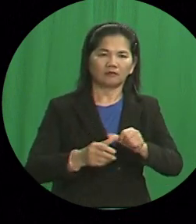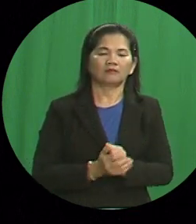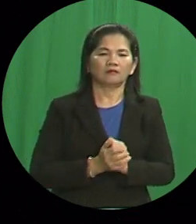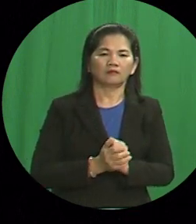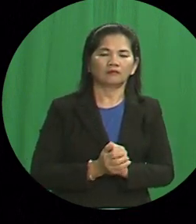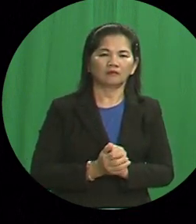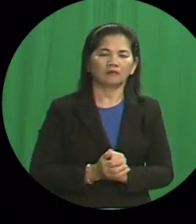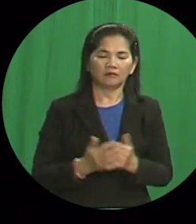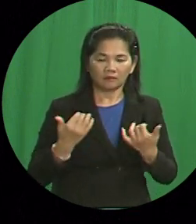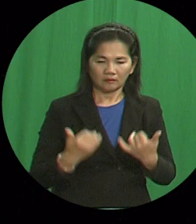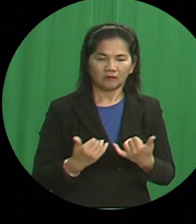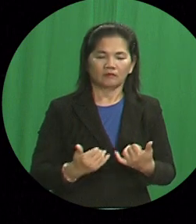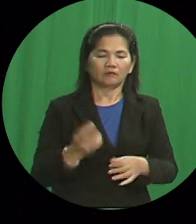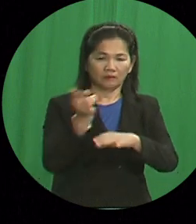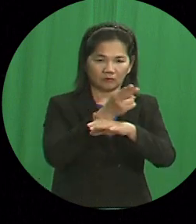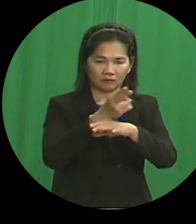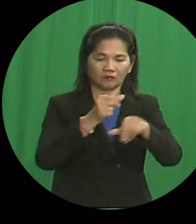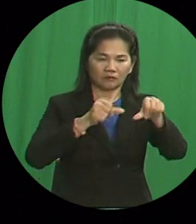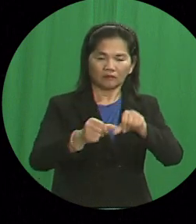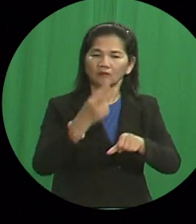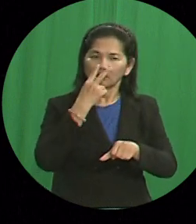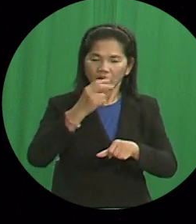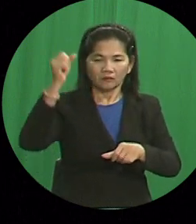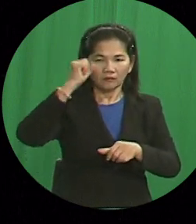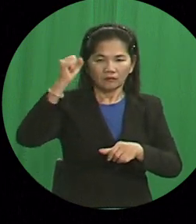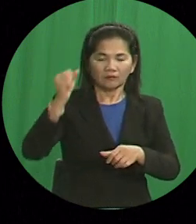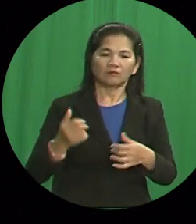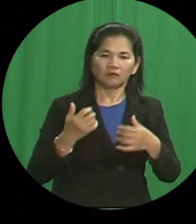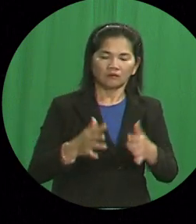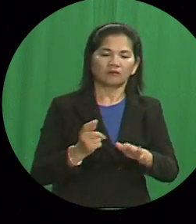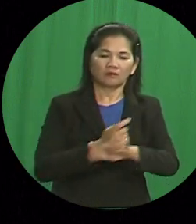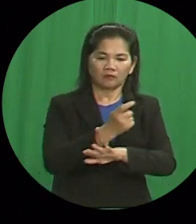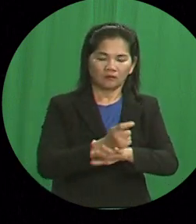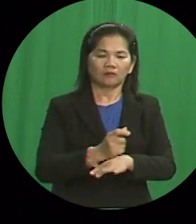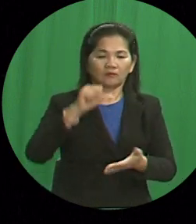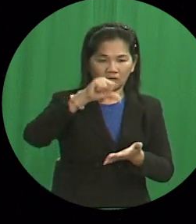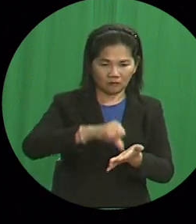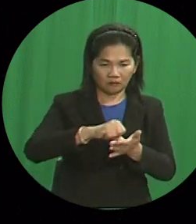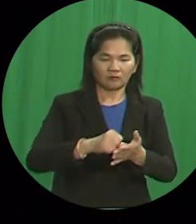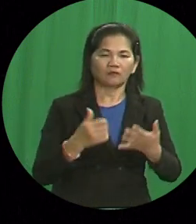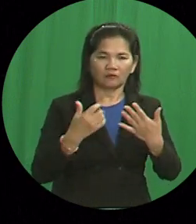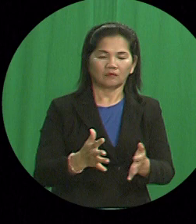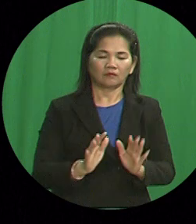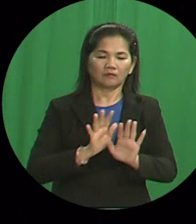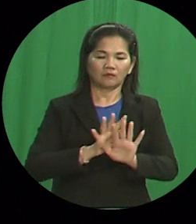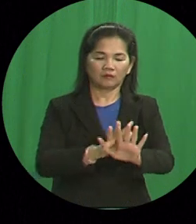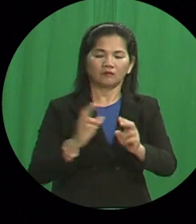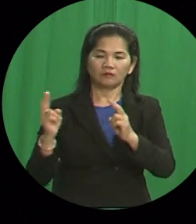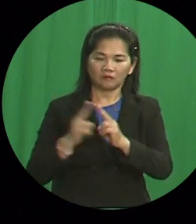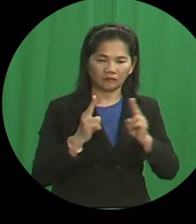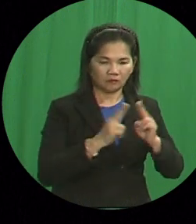ប្រទេសរូបភាពវីដេអូបានបង្ហាញឲ្យឃើញបាតុកម្មតវ៉ានៅក្នុងរដ្ឋធានីតេអ៊ីរ៉ង់និងនៅតាមទីក្រុងអារ៉ា